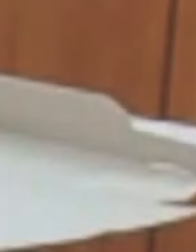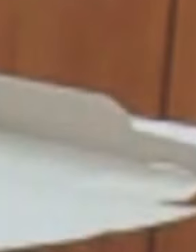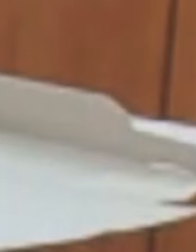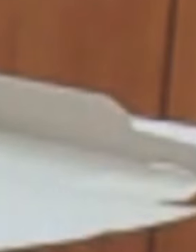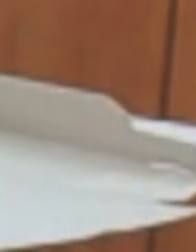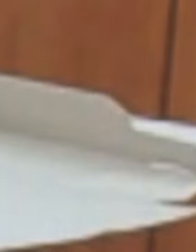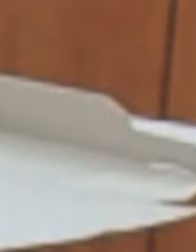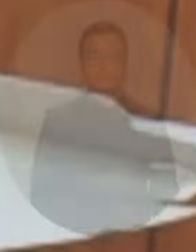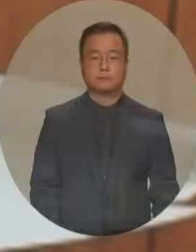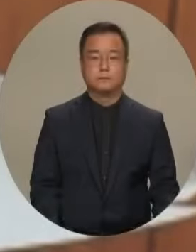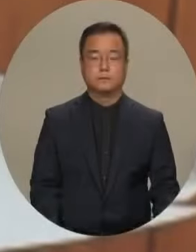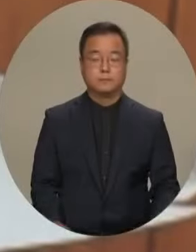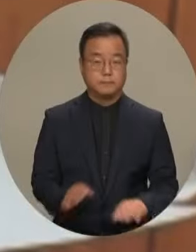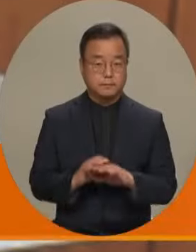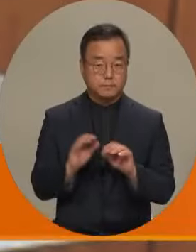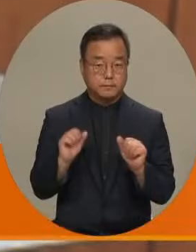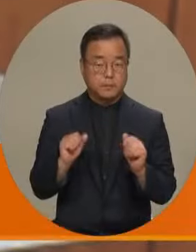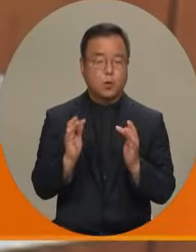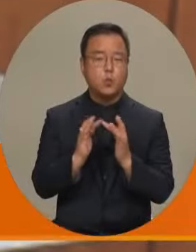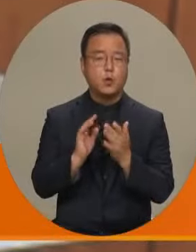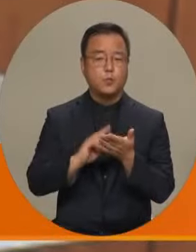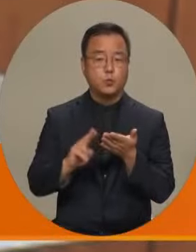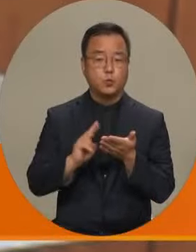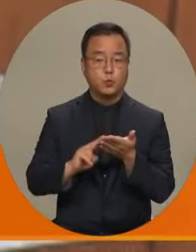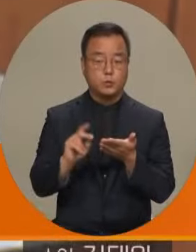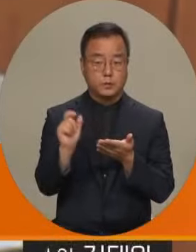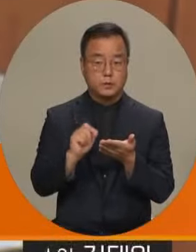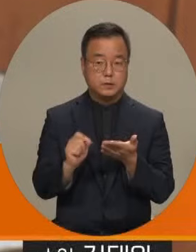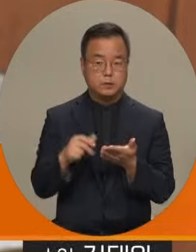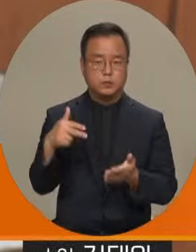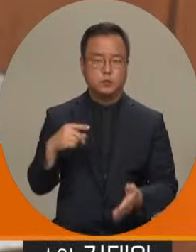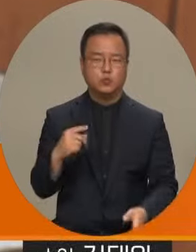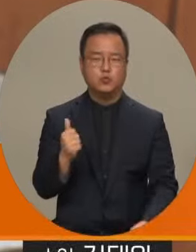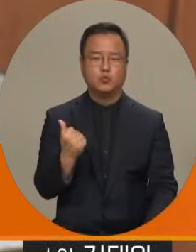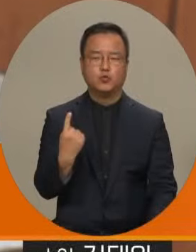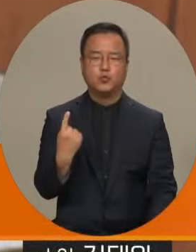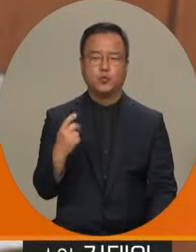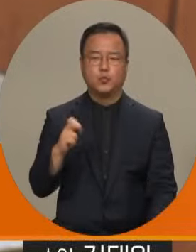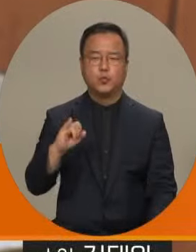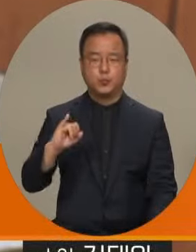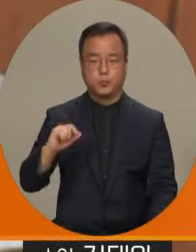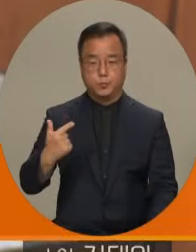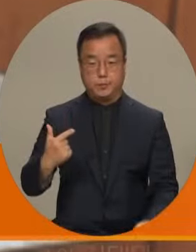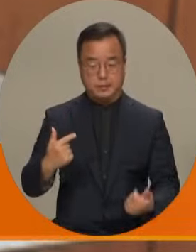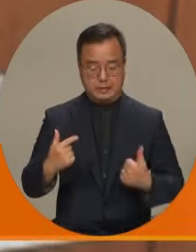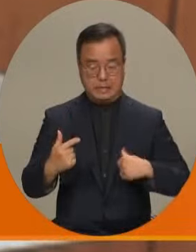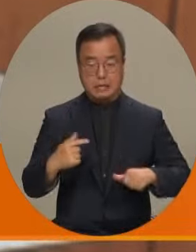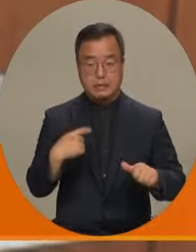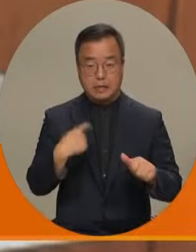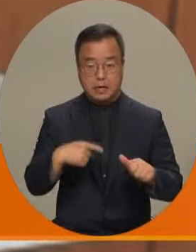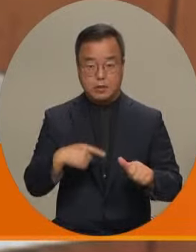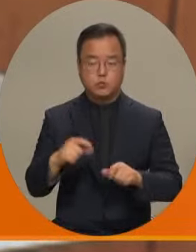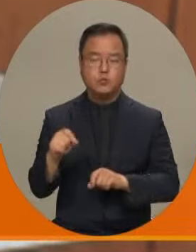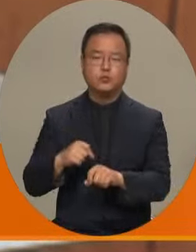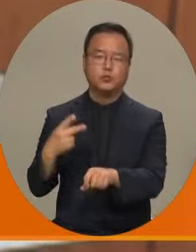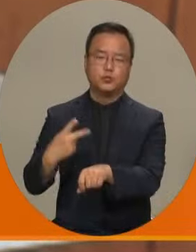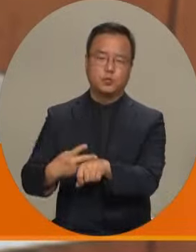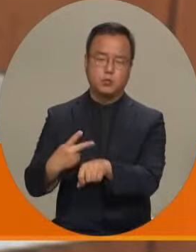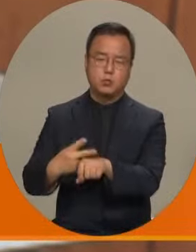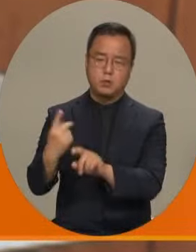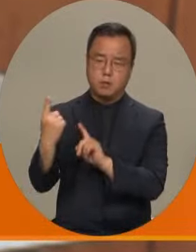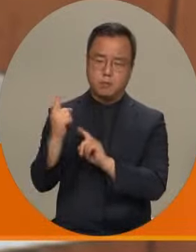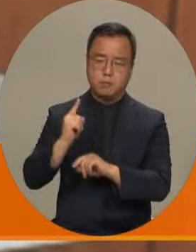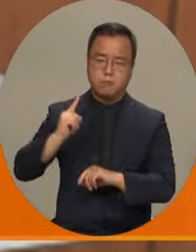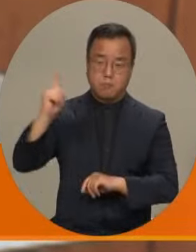웹툰 작가 주호민 씨가 자녀를 가르치던 특수교사를 고소한 사실이 알려지면서 온라인에선 장애 학생들에